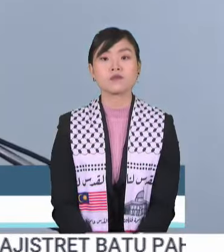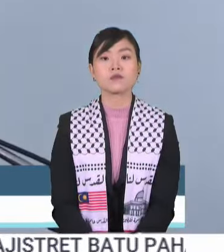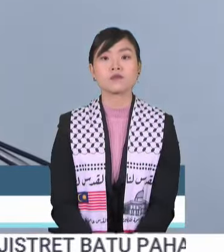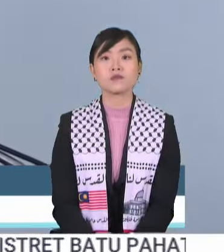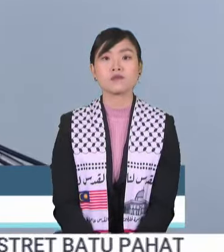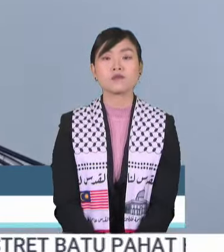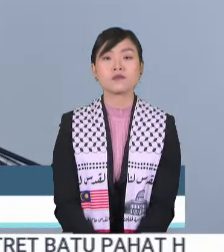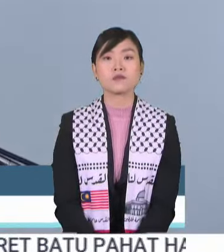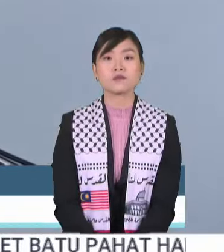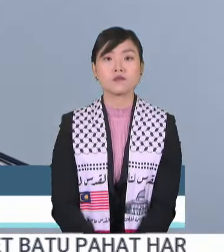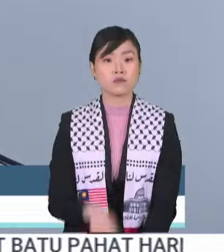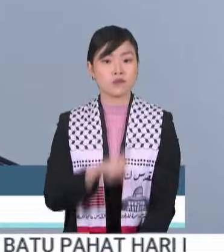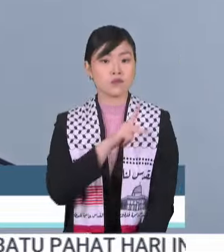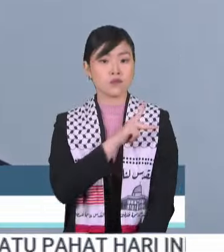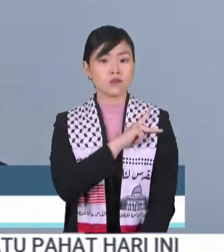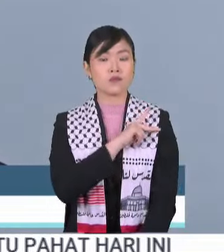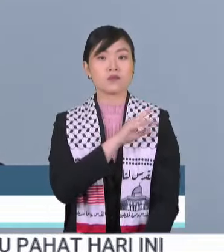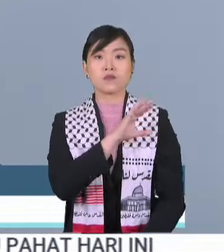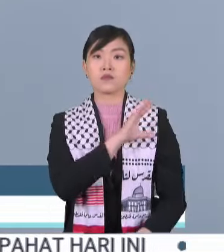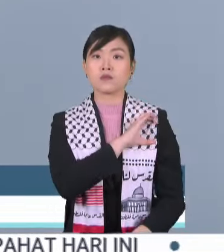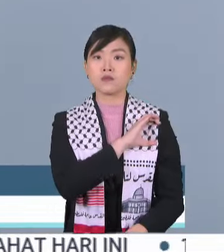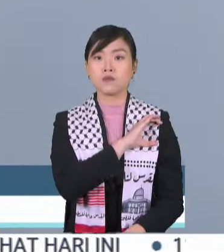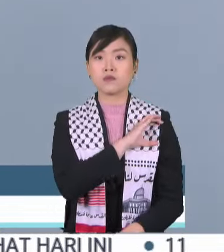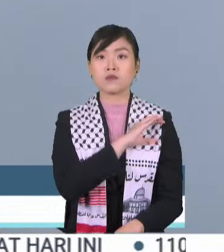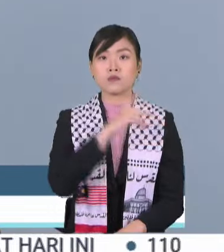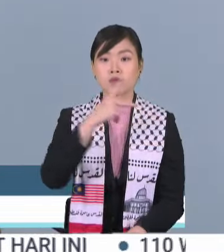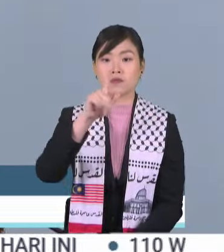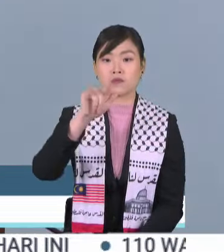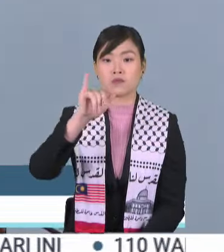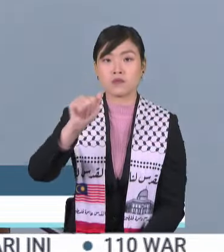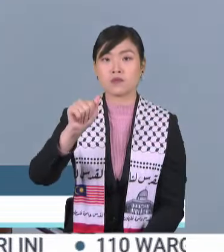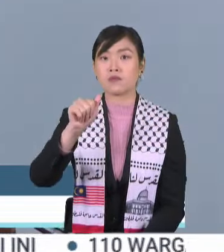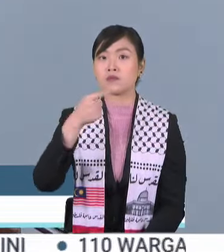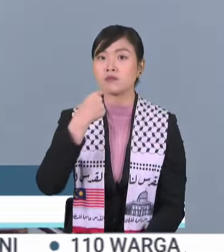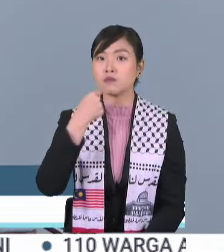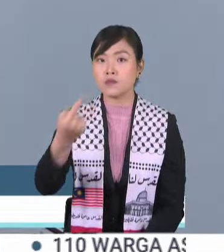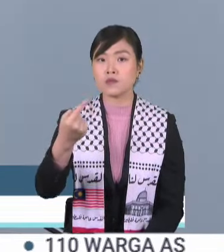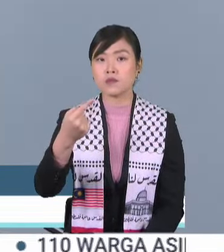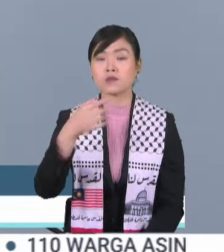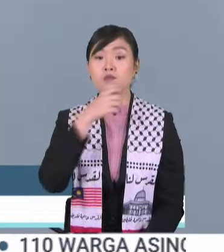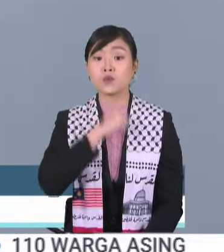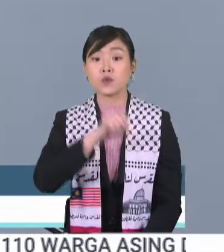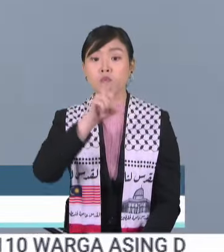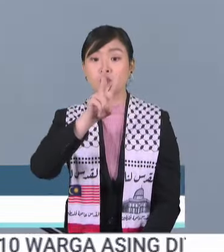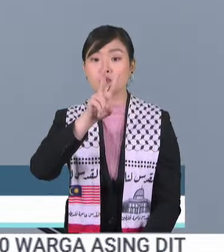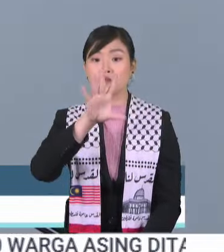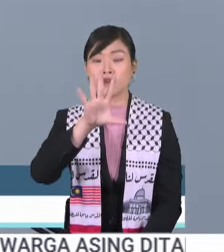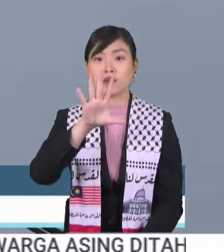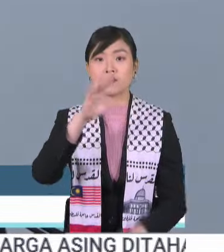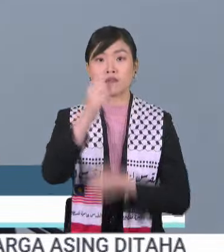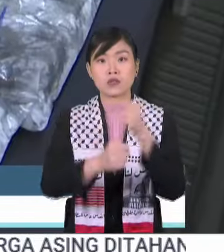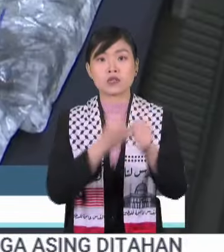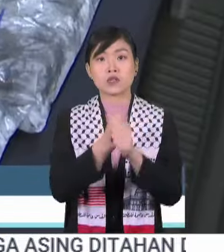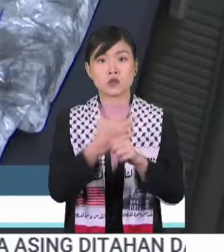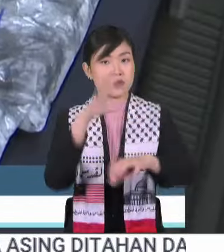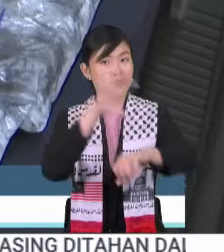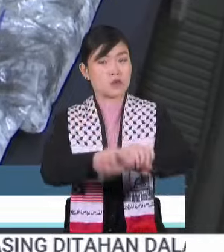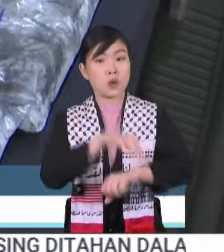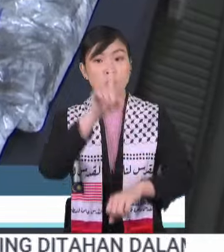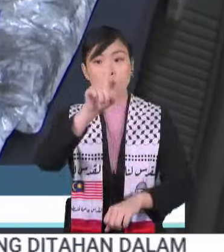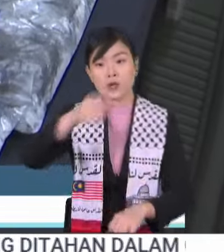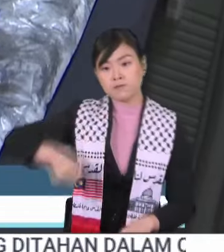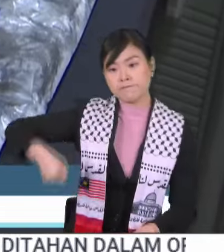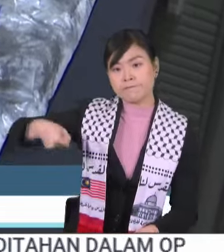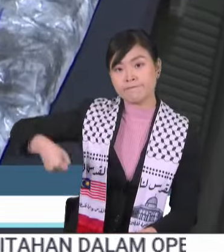r64,000 ketua polis daerah kli acp Imran Abdul Rahman berkata lelaki berusia 25 tahun itu ditahan bersama satu